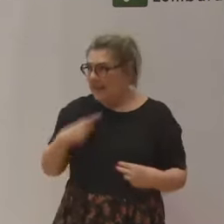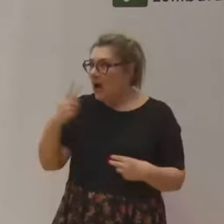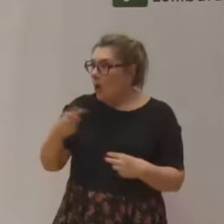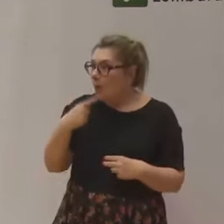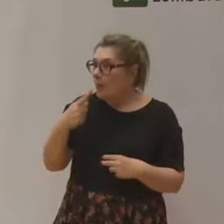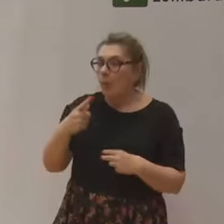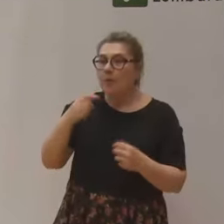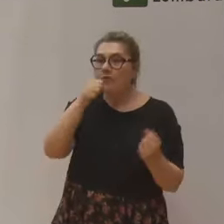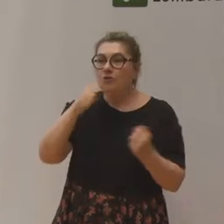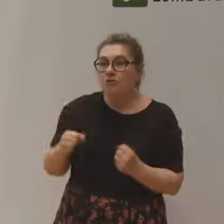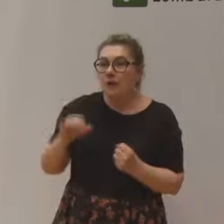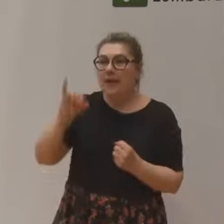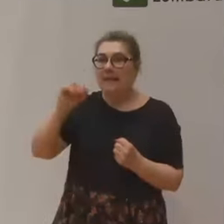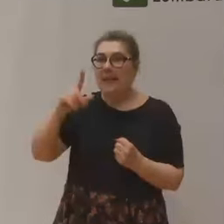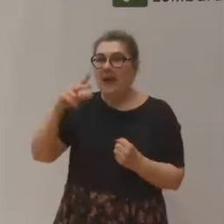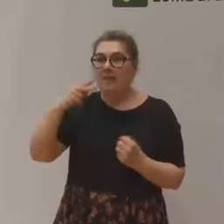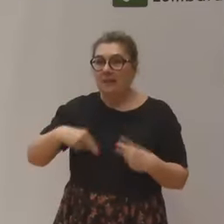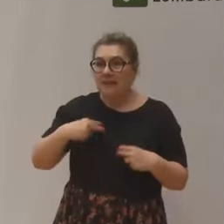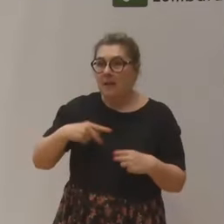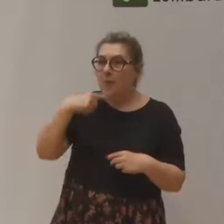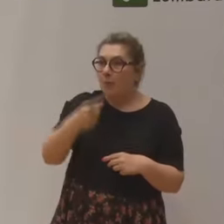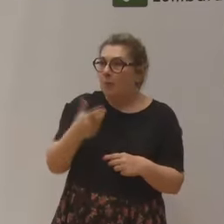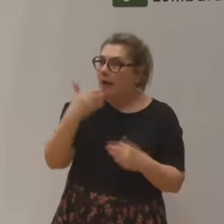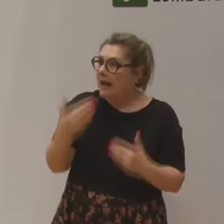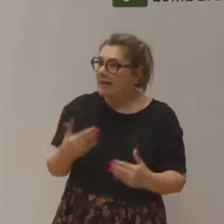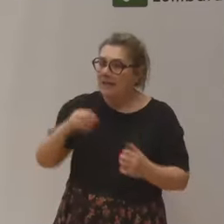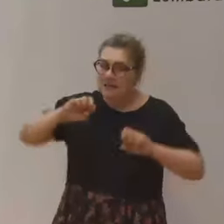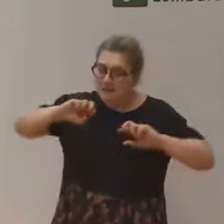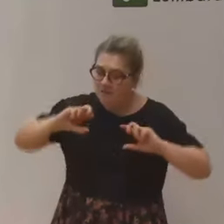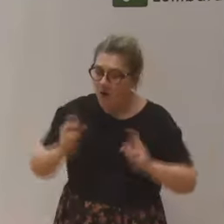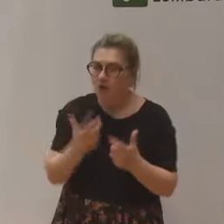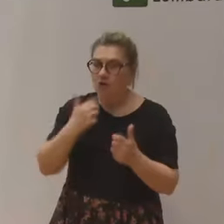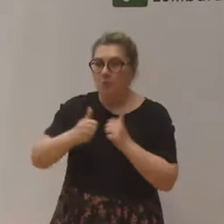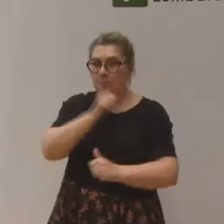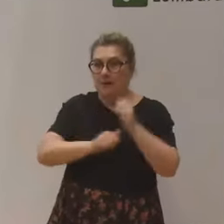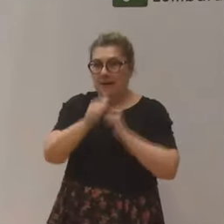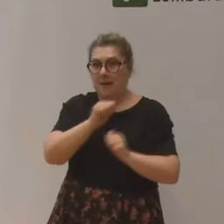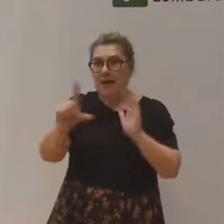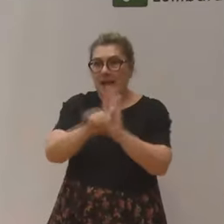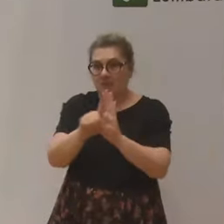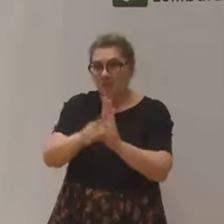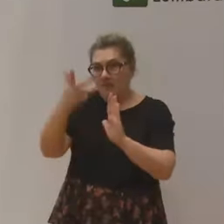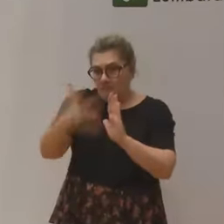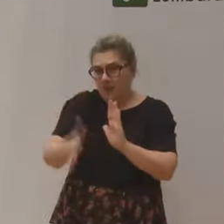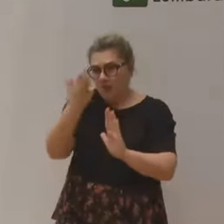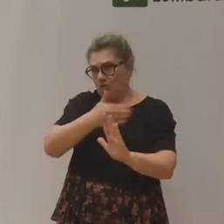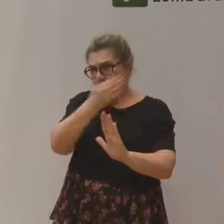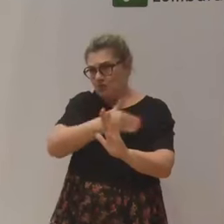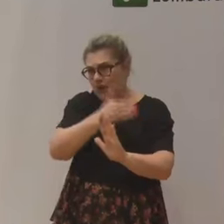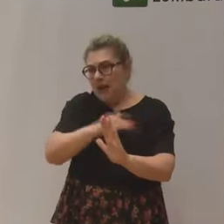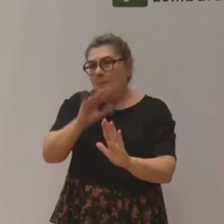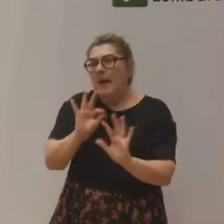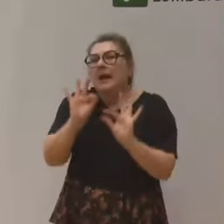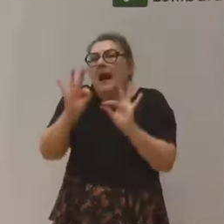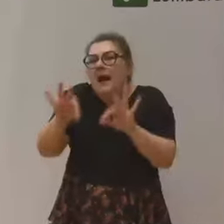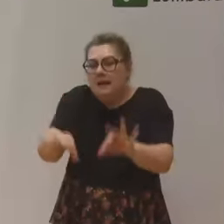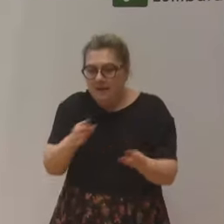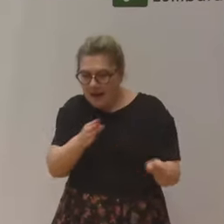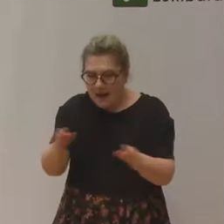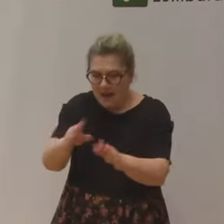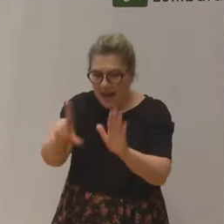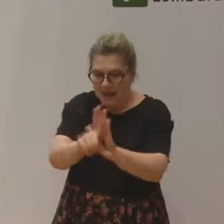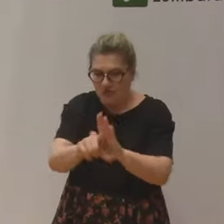alla Fondazione Idea Vita e a Nenè Tanderloni di questo grande sforzo che prima della legge fu fatto proprio per andare in questa